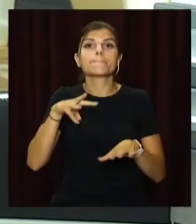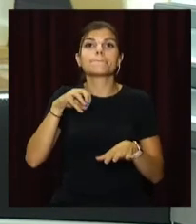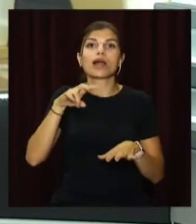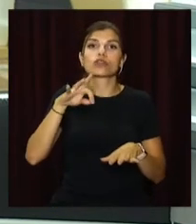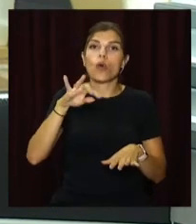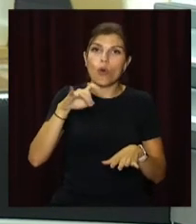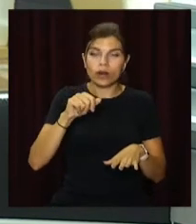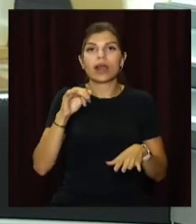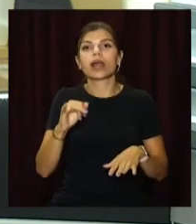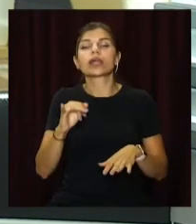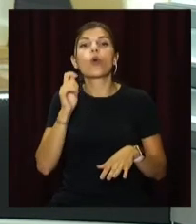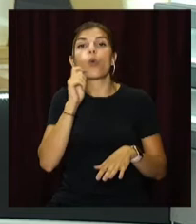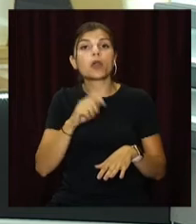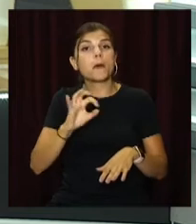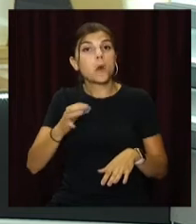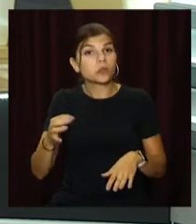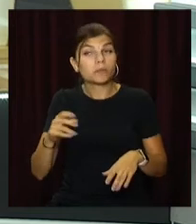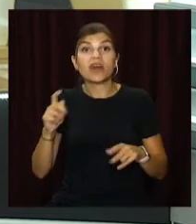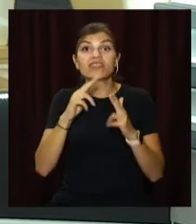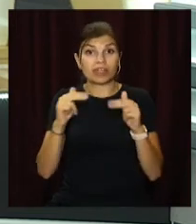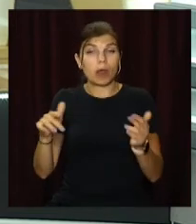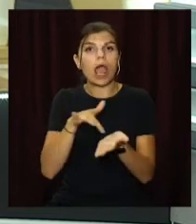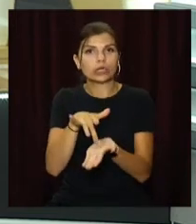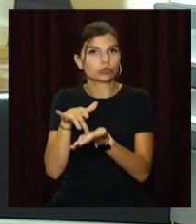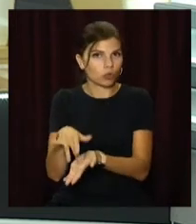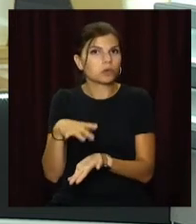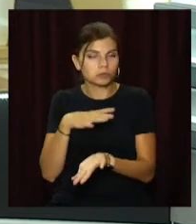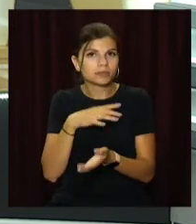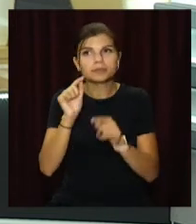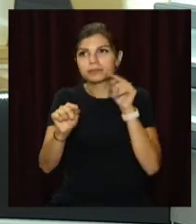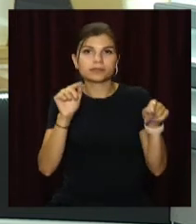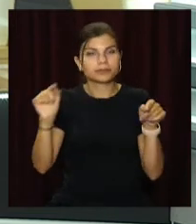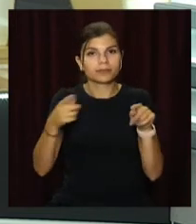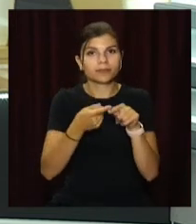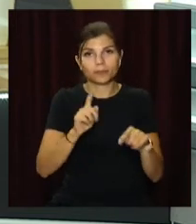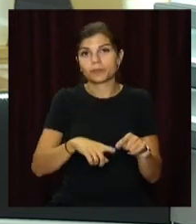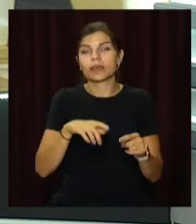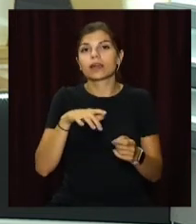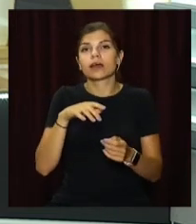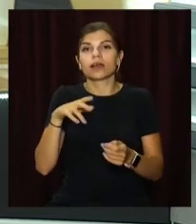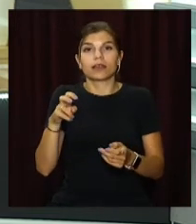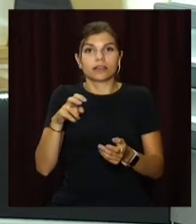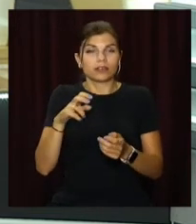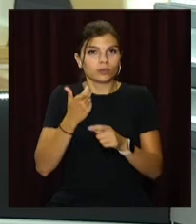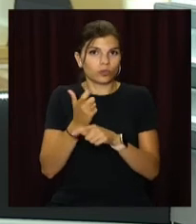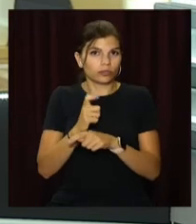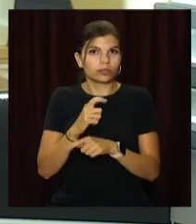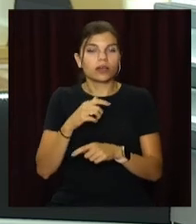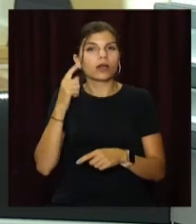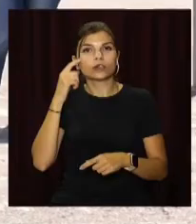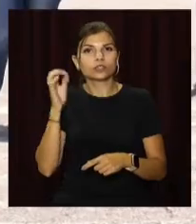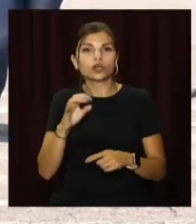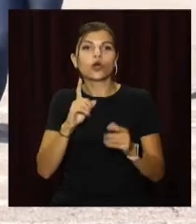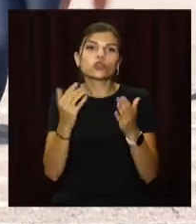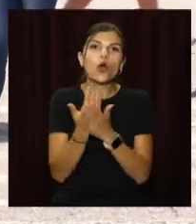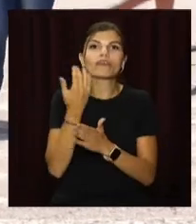колекція українських монет. У Дніпрі провели безкоштовну екскурсію містом. Цей маршрут, кажуть, у туристичному центрі – дебютний. Гіди постійно